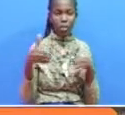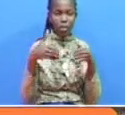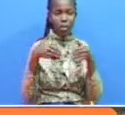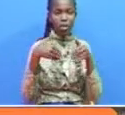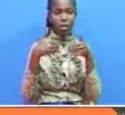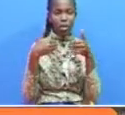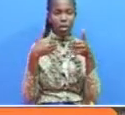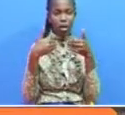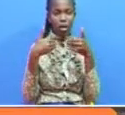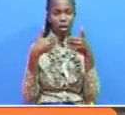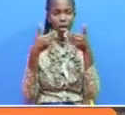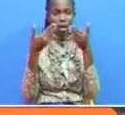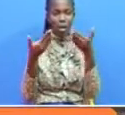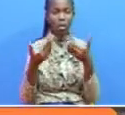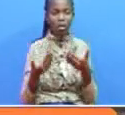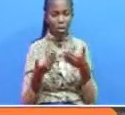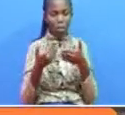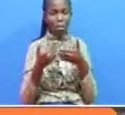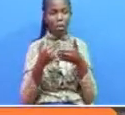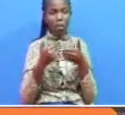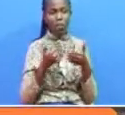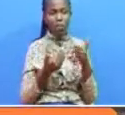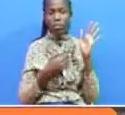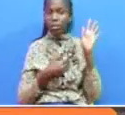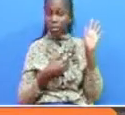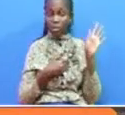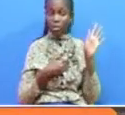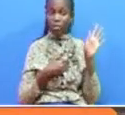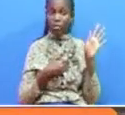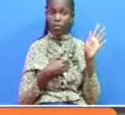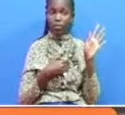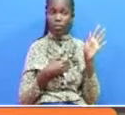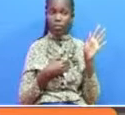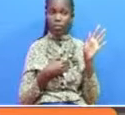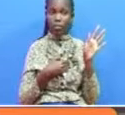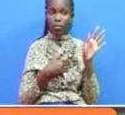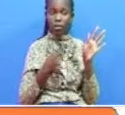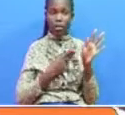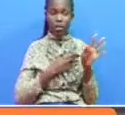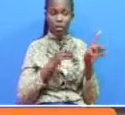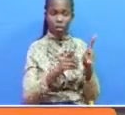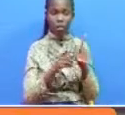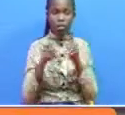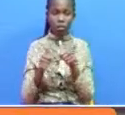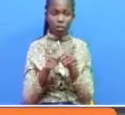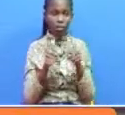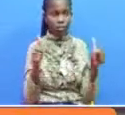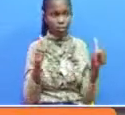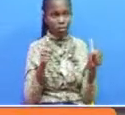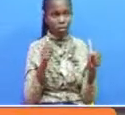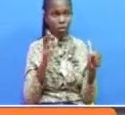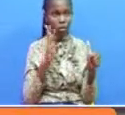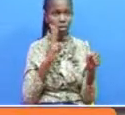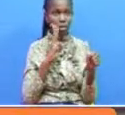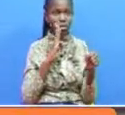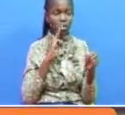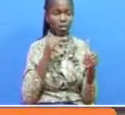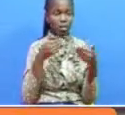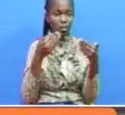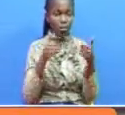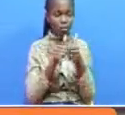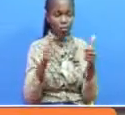kithito ondo inesi kila ki uza muta uo tuka adhi uke kuna ana tika kuna kwa ngoe mwene kana ki uke teka mweta siano